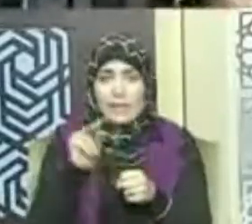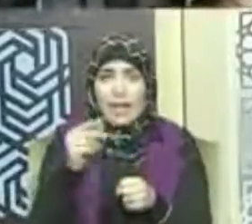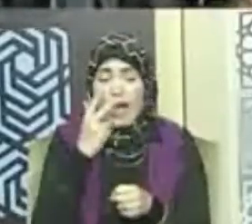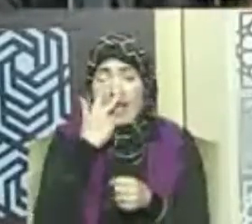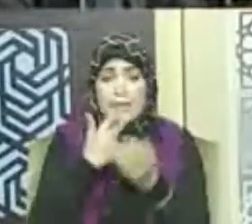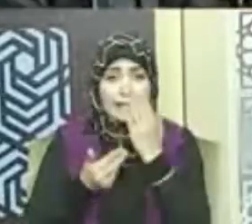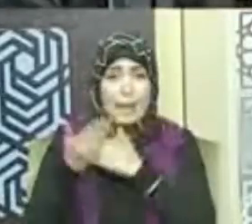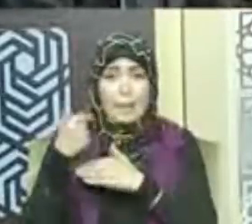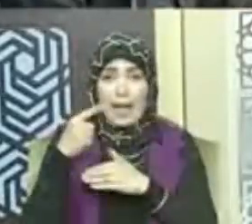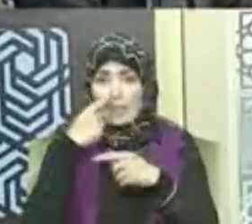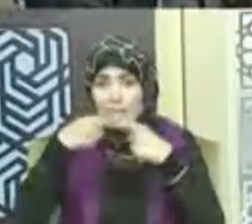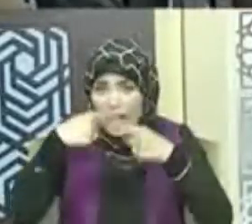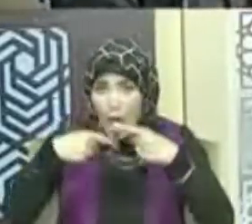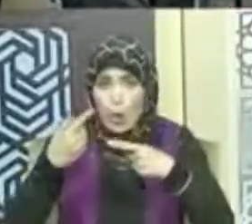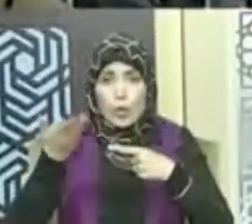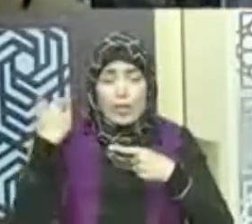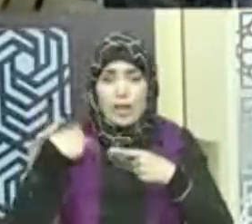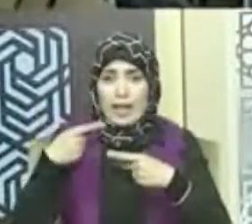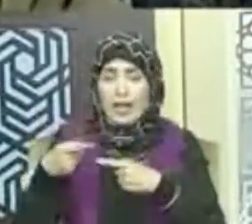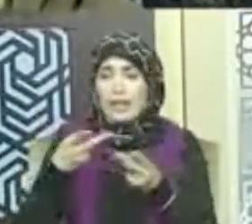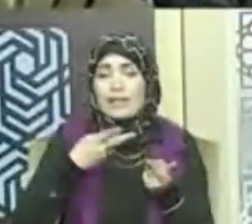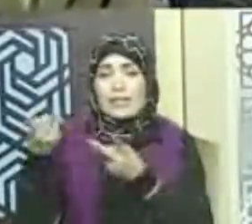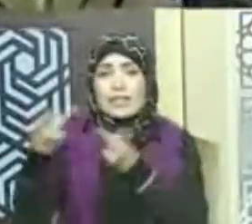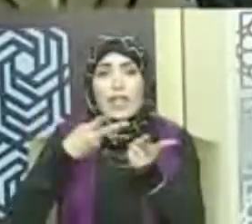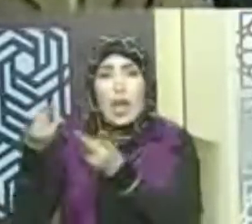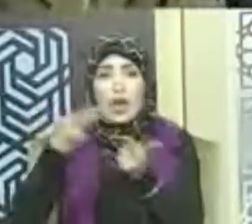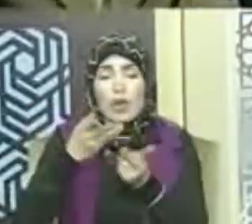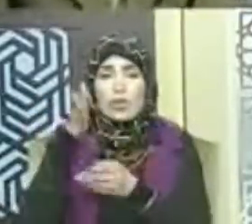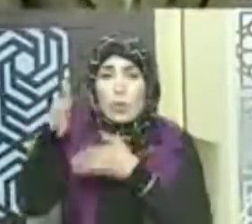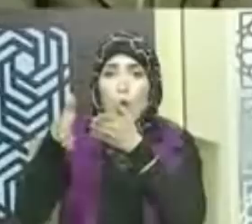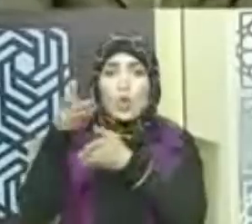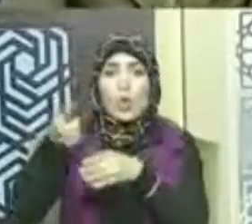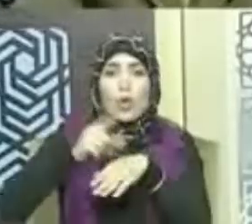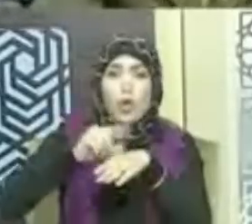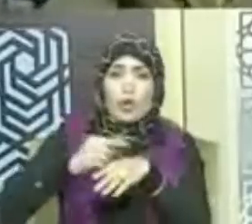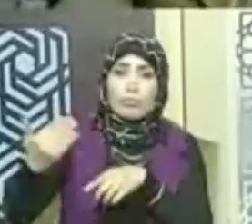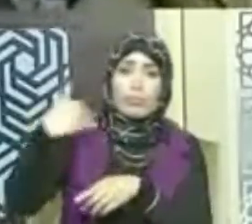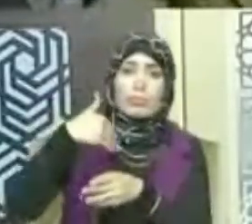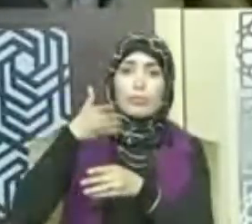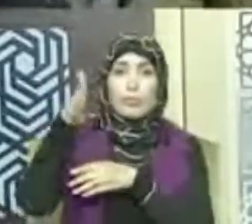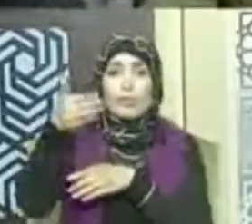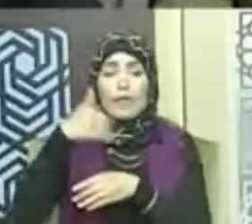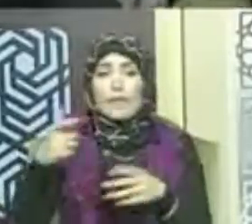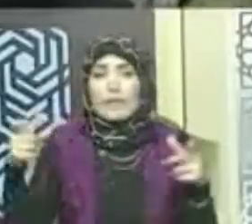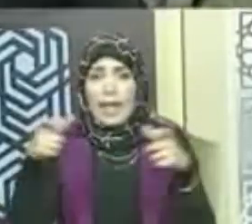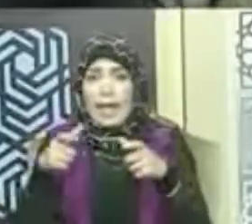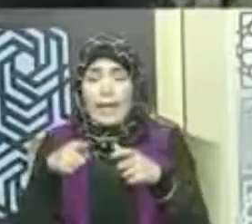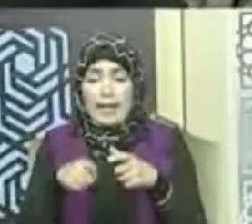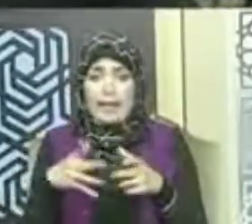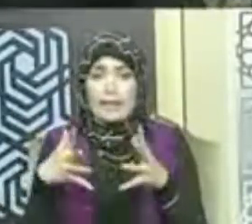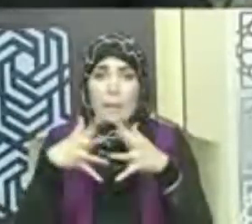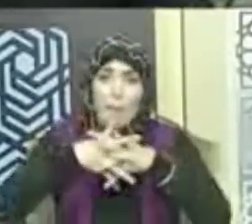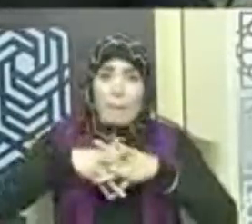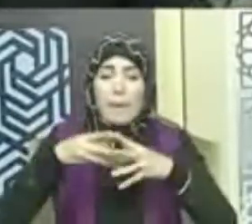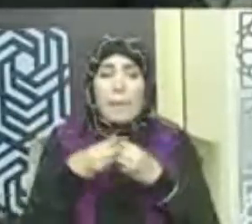إطعام الطعام والتزاور وصلة الأرحام واجتماع الأسرة